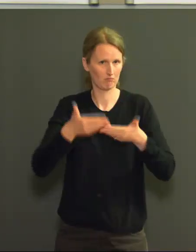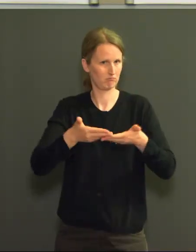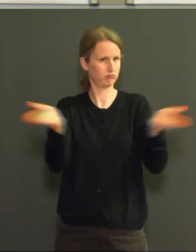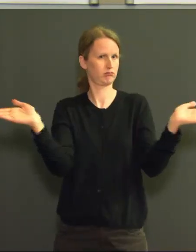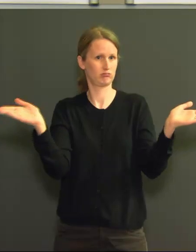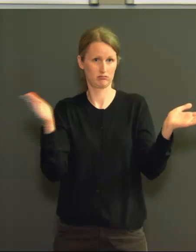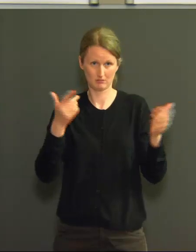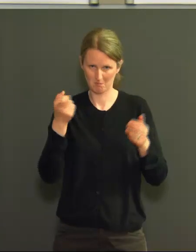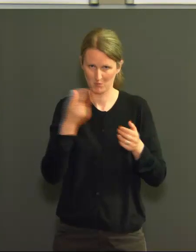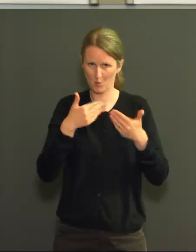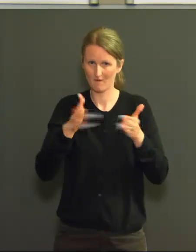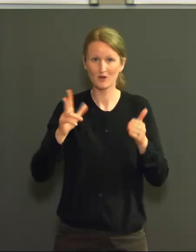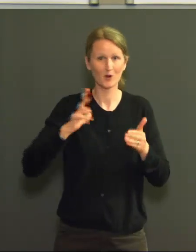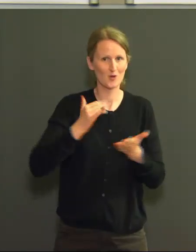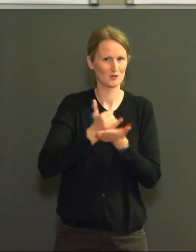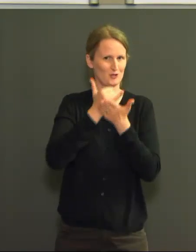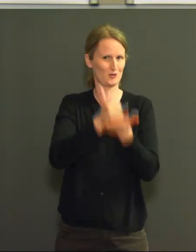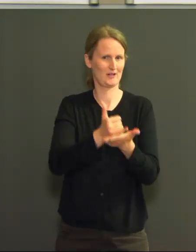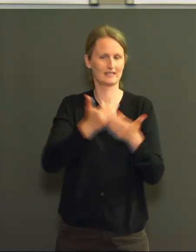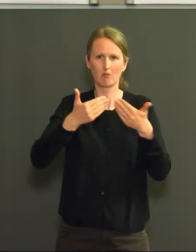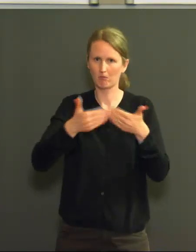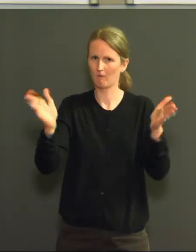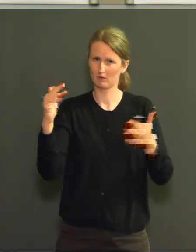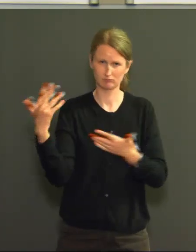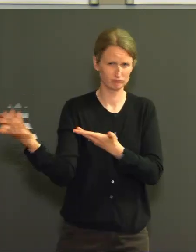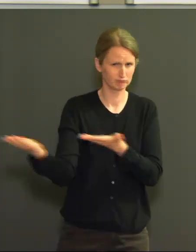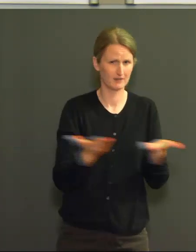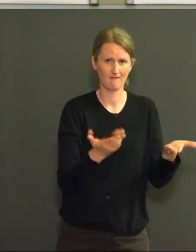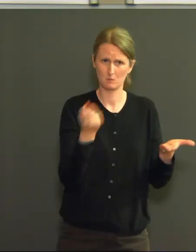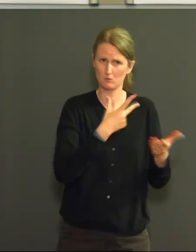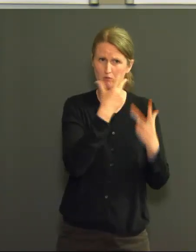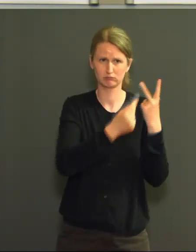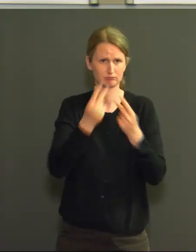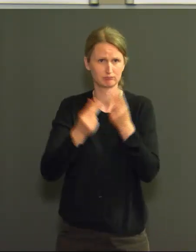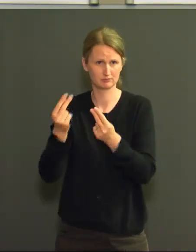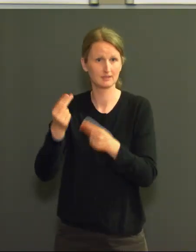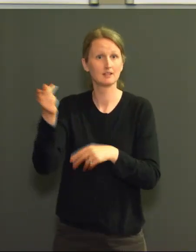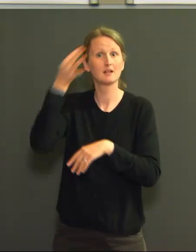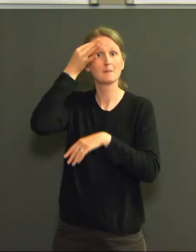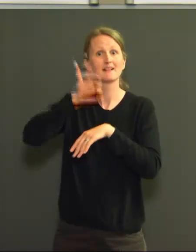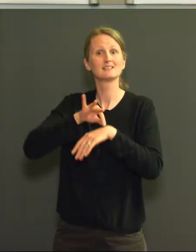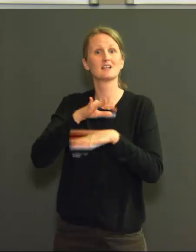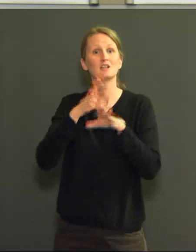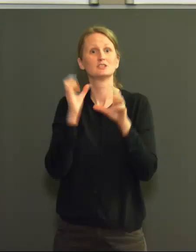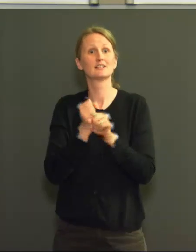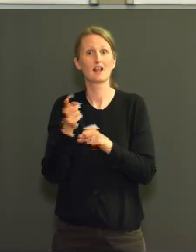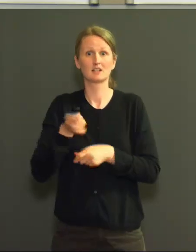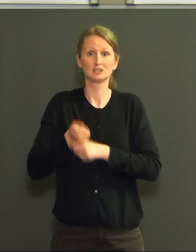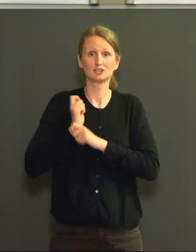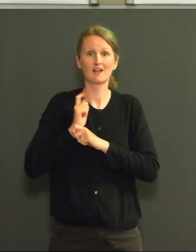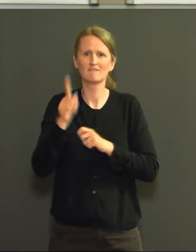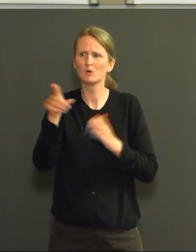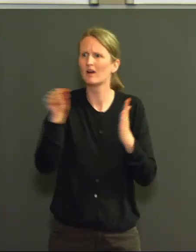aux médecins généralistes d'ajouter des personnes à risque sur cette liste